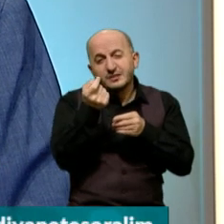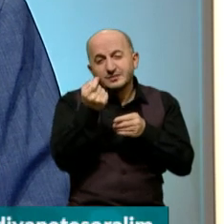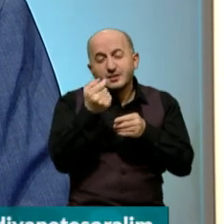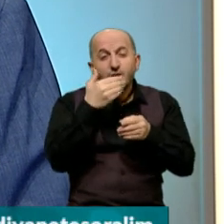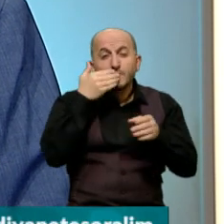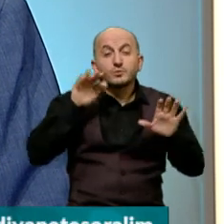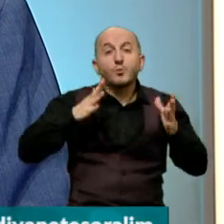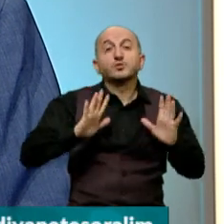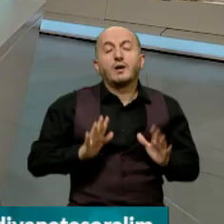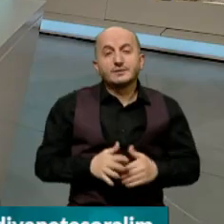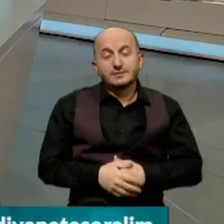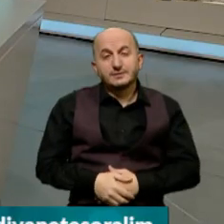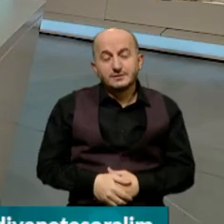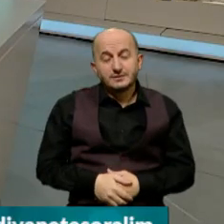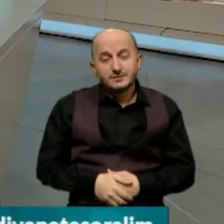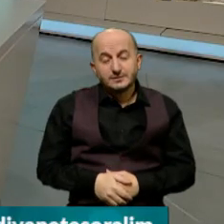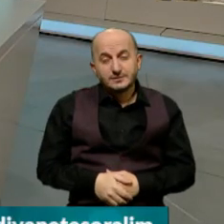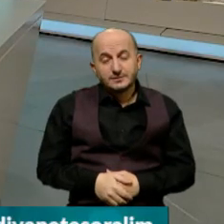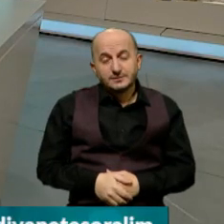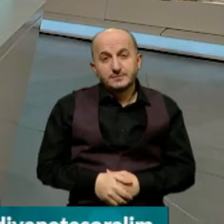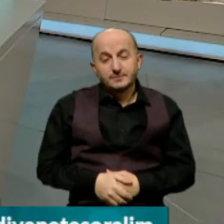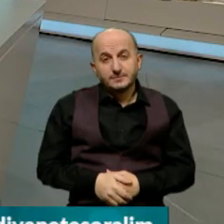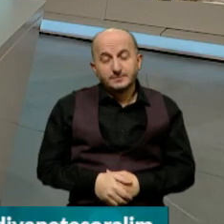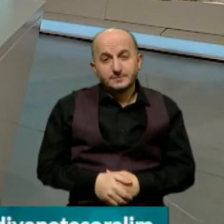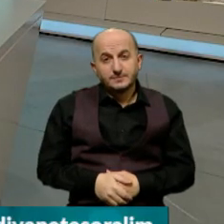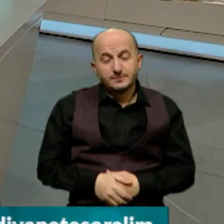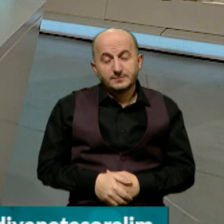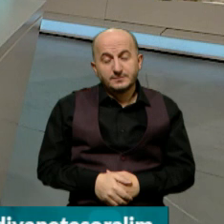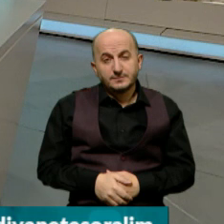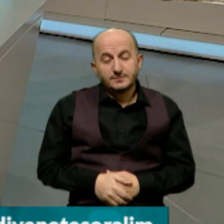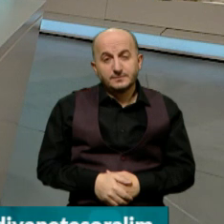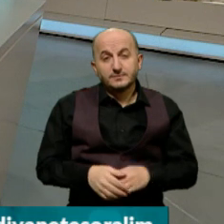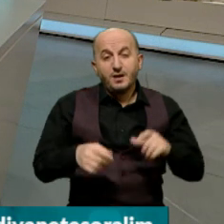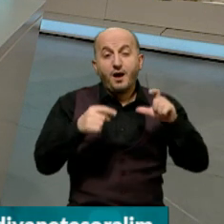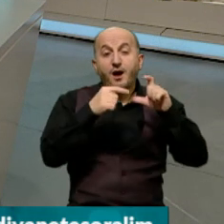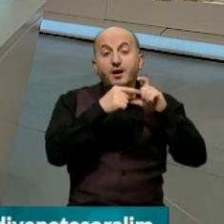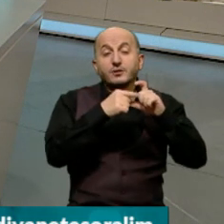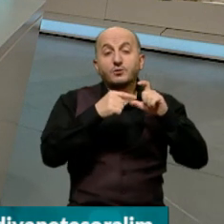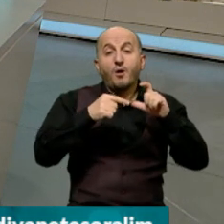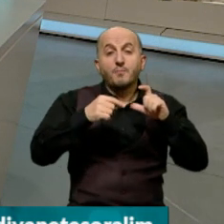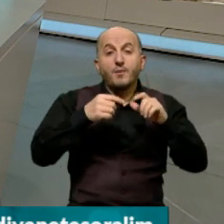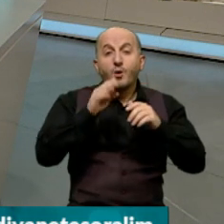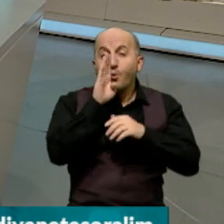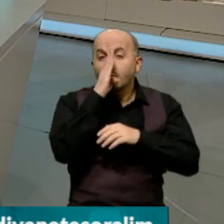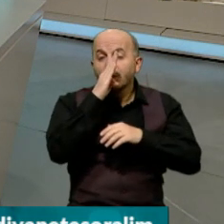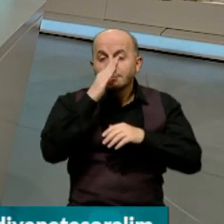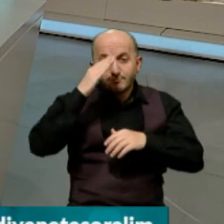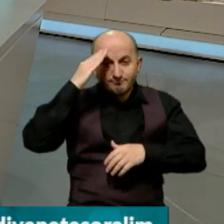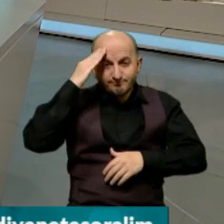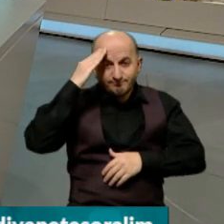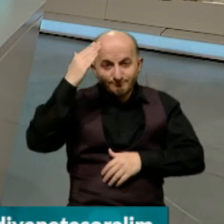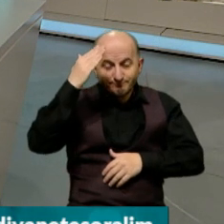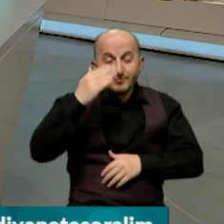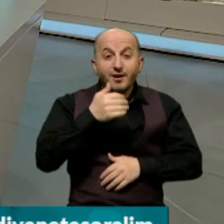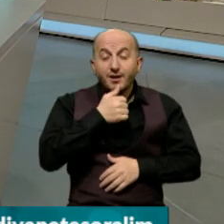bozmaz. Anladım. Yani yine bir durum değerlendirmesi evet. yapacak. Efendim Erdoğan Bey Kocaeli'den sizlere selamlarını iletmişler. Abdestle alakalı bir